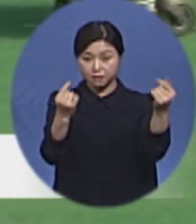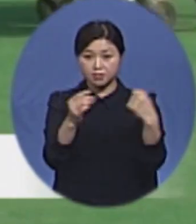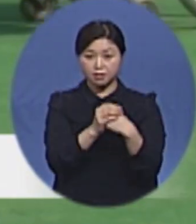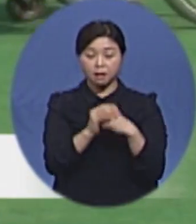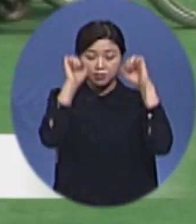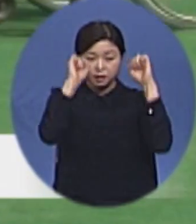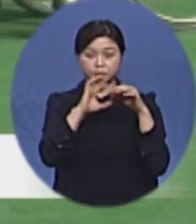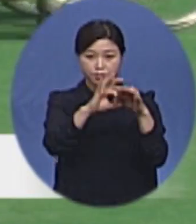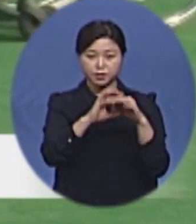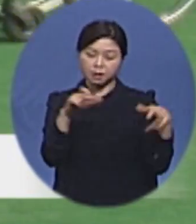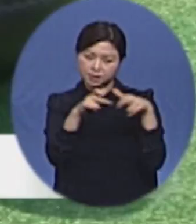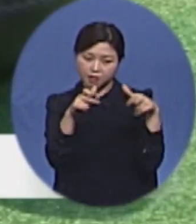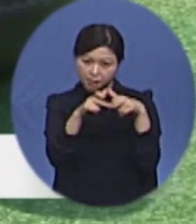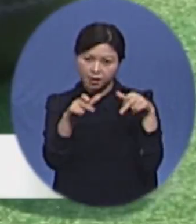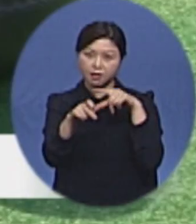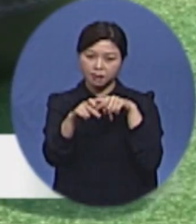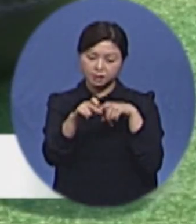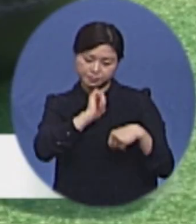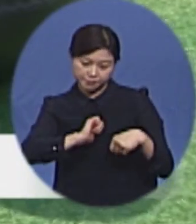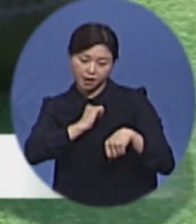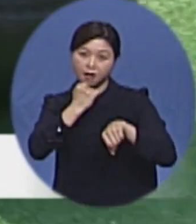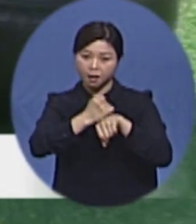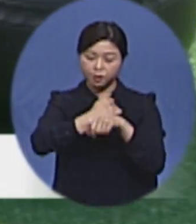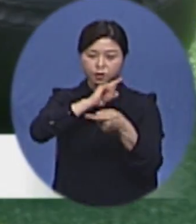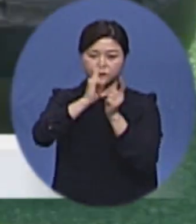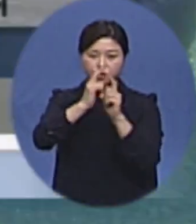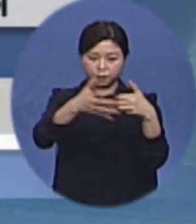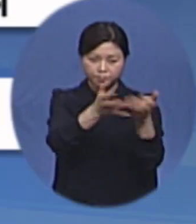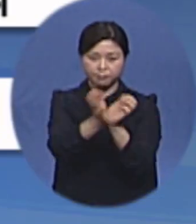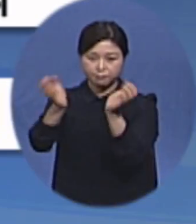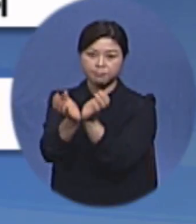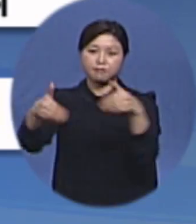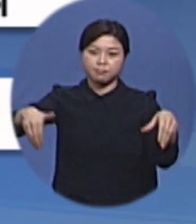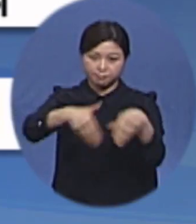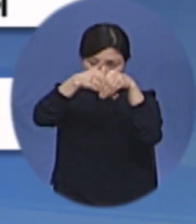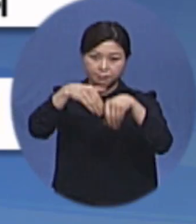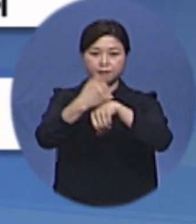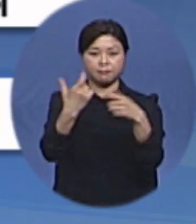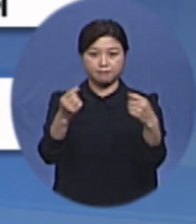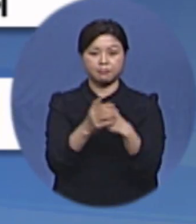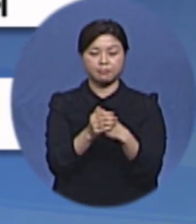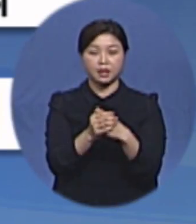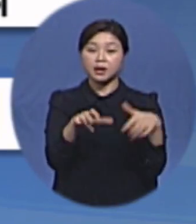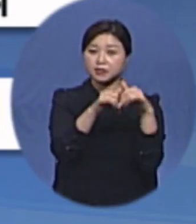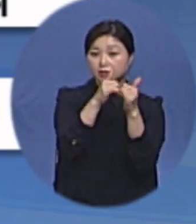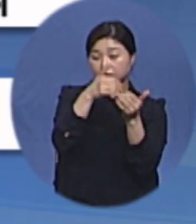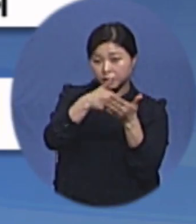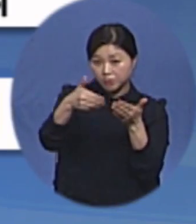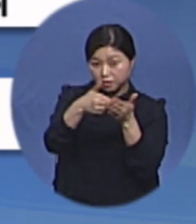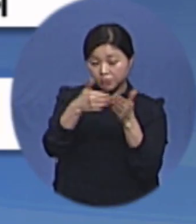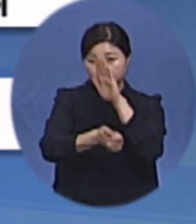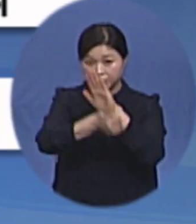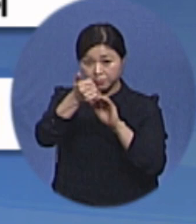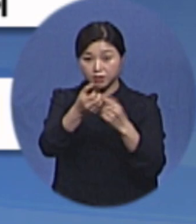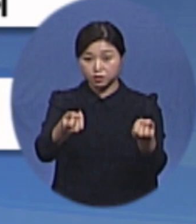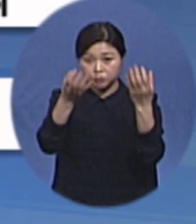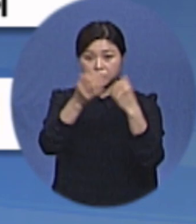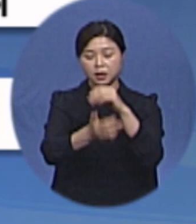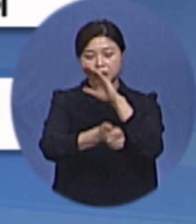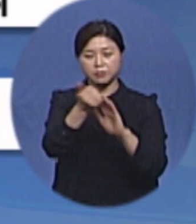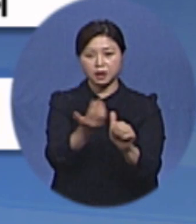극복하고 각 동호회가 화합을 다지는 기회가 됐습니다. 장애인 미술가의 희망축제 한마당